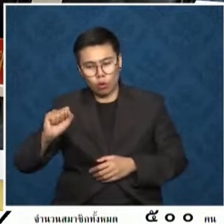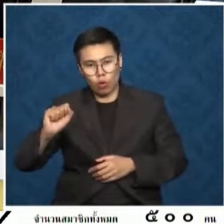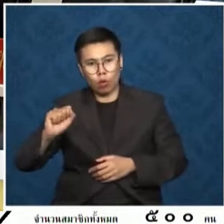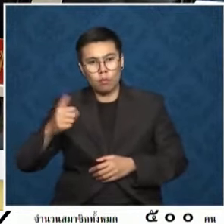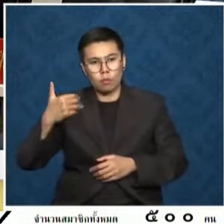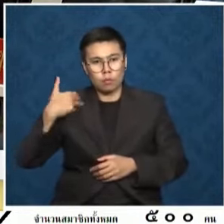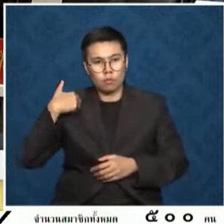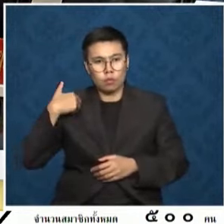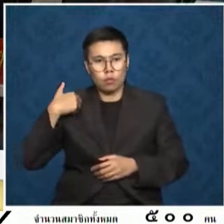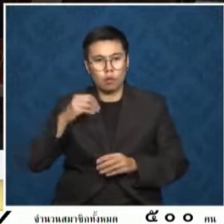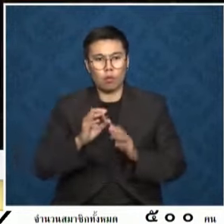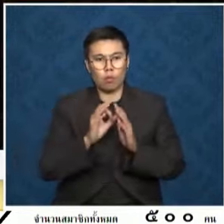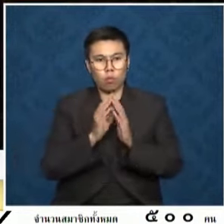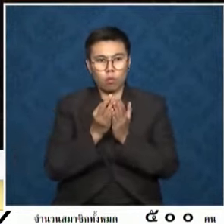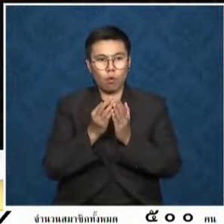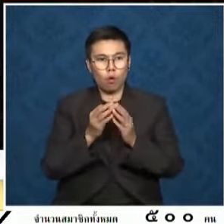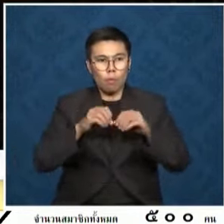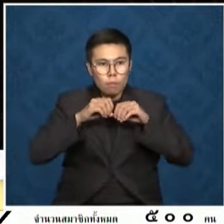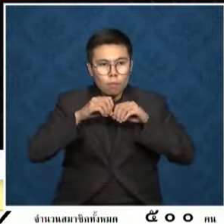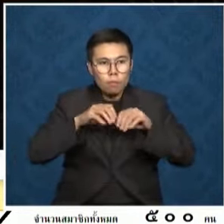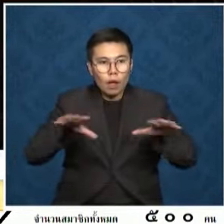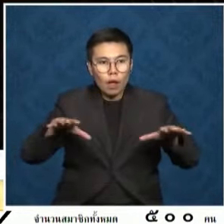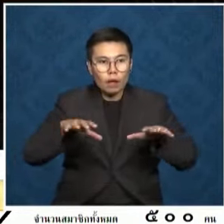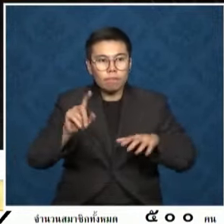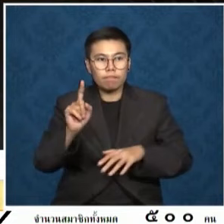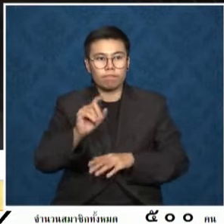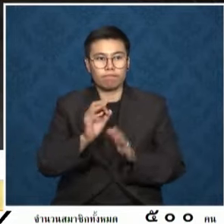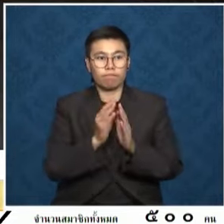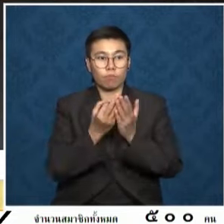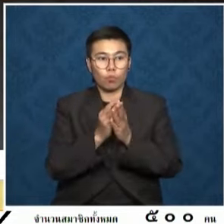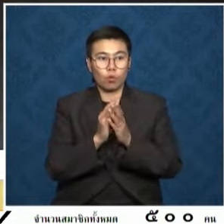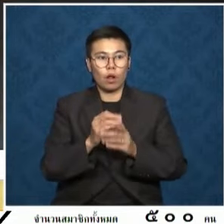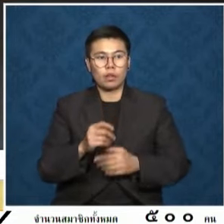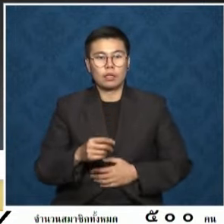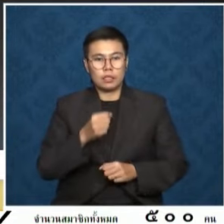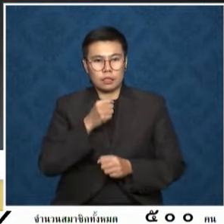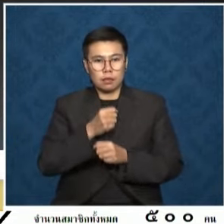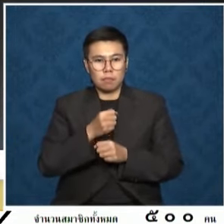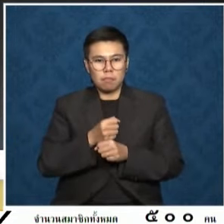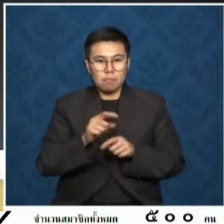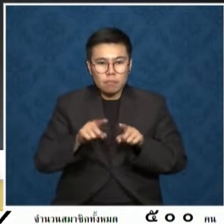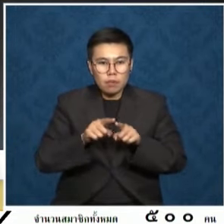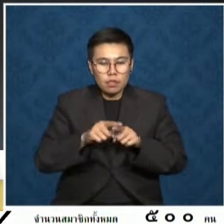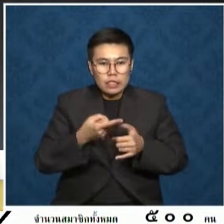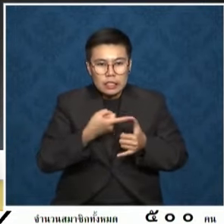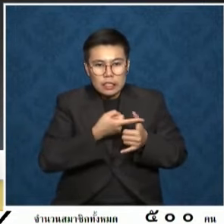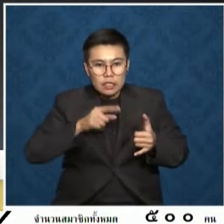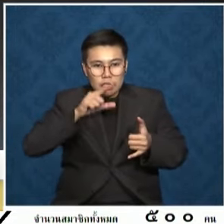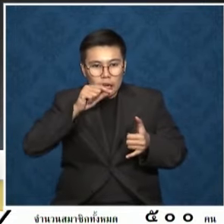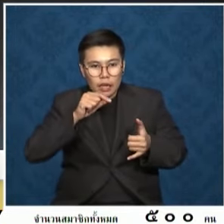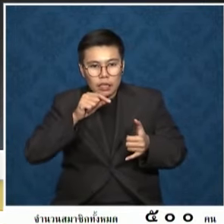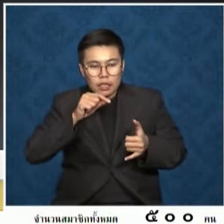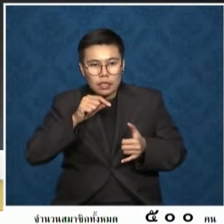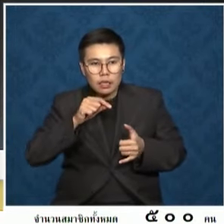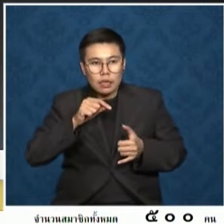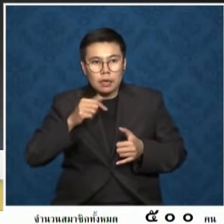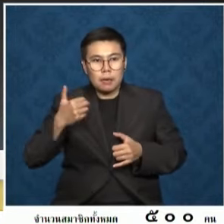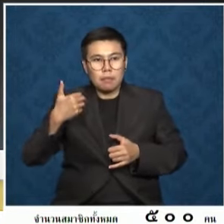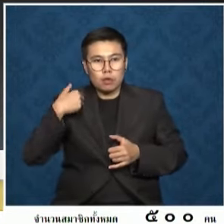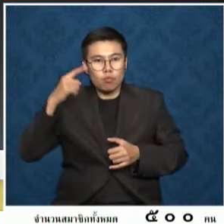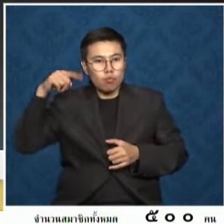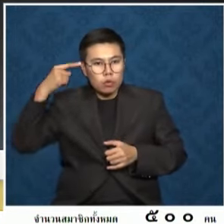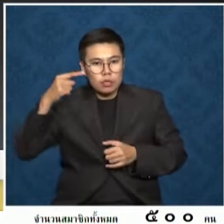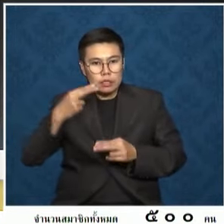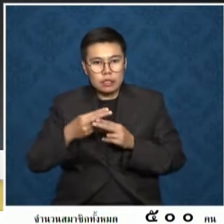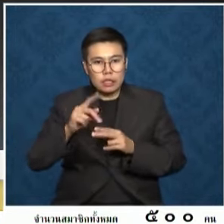พสต์ข้อความปลุกปั่นในโซเชียลมีเดียว่าจะเชือดไก่ให้ลิงดูเก็บคุณตะวันที่อายุ20ปี